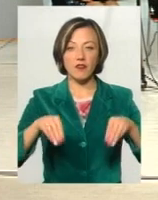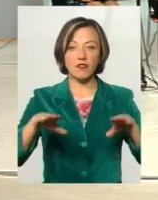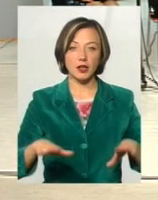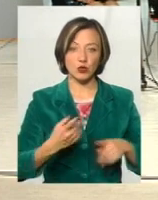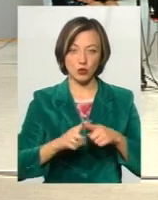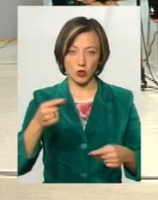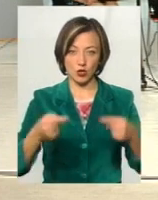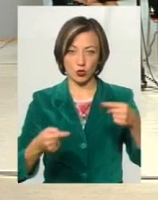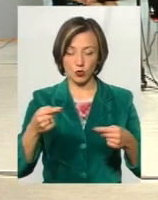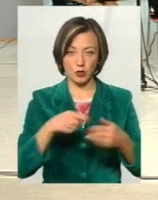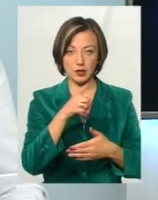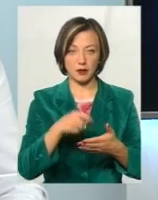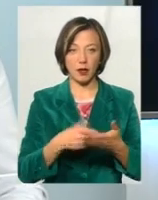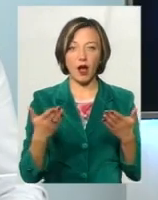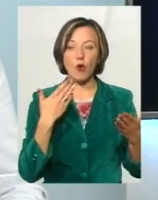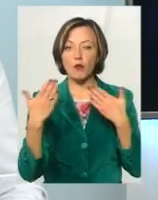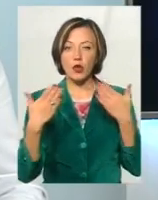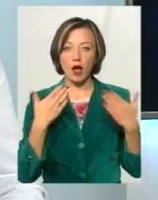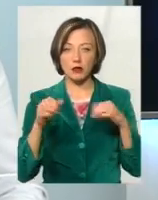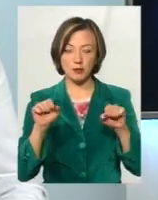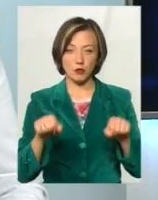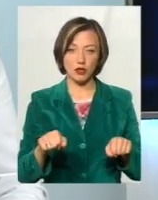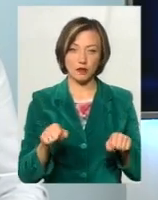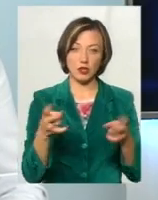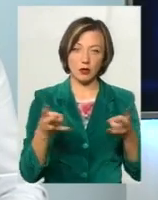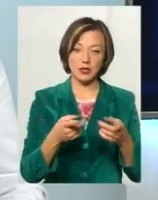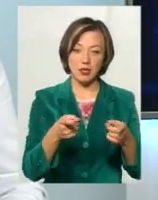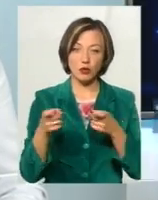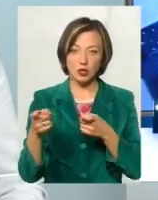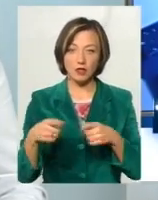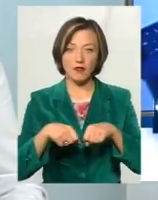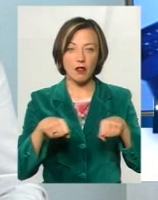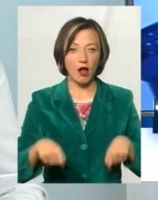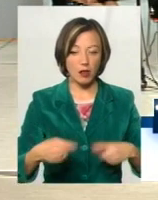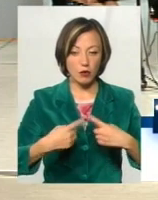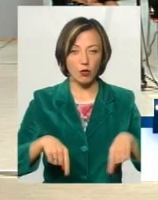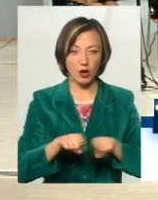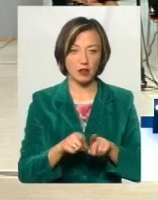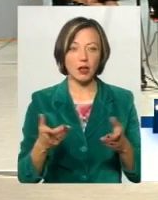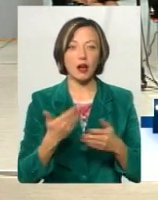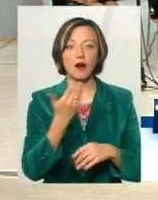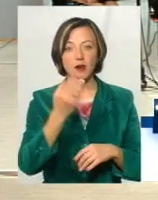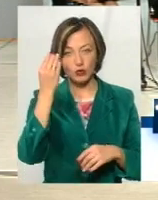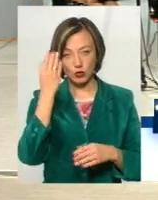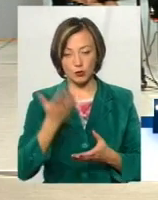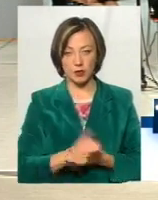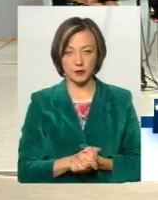цю дискусію. Яка комунікація має бути? Можливо, треба залучити також владні органи до неї. Яка ваша